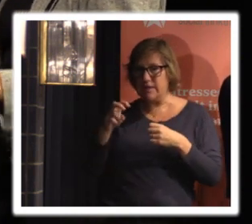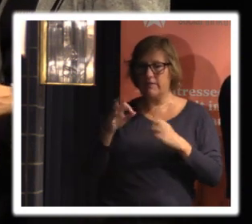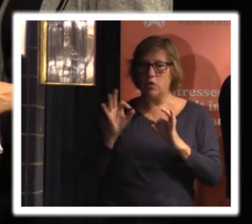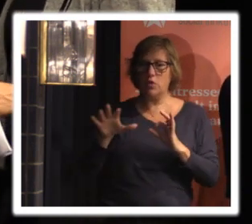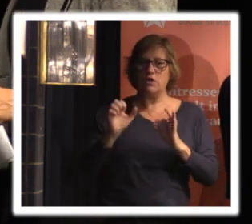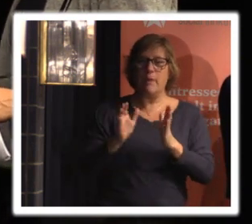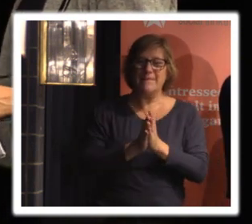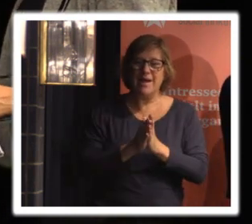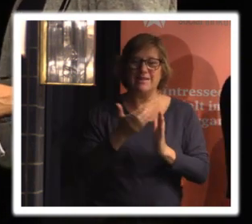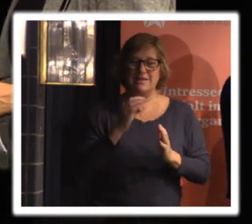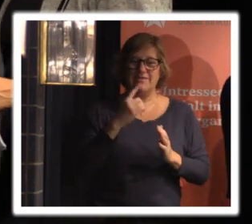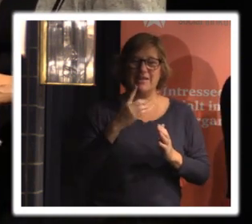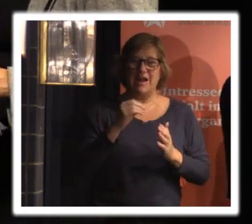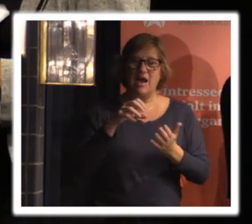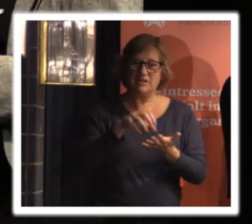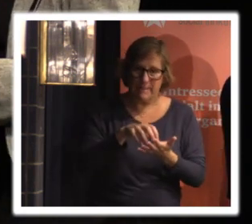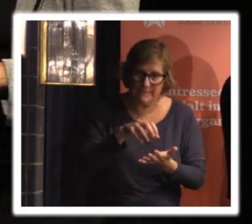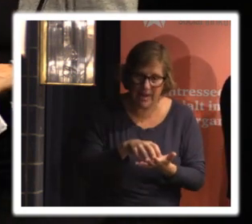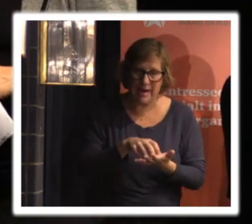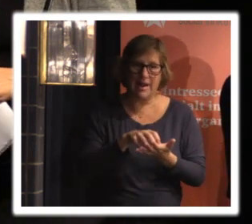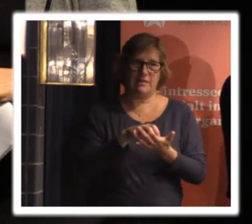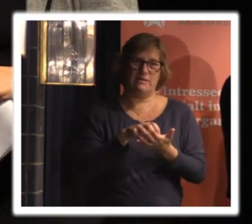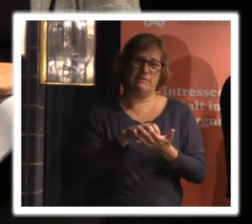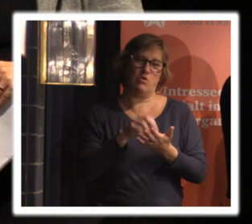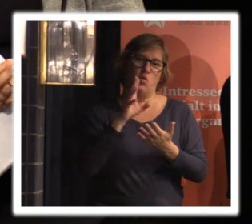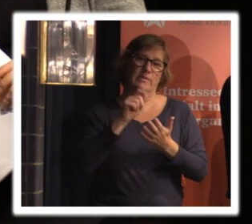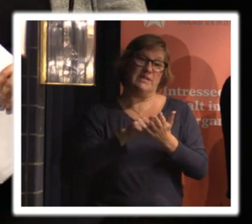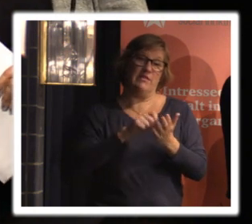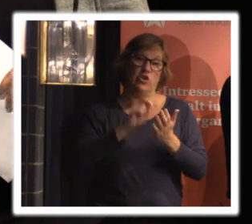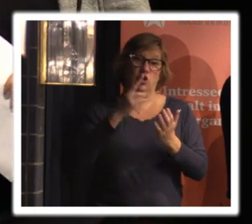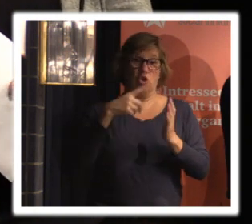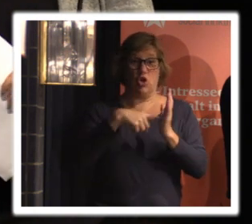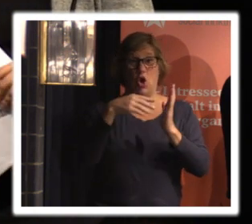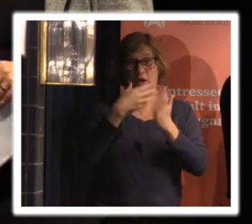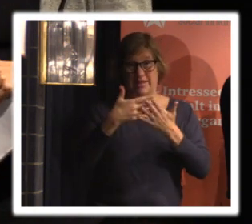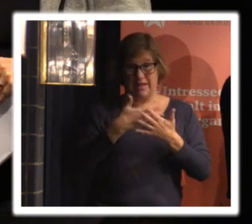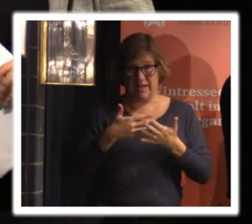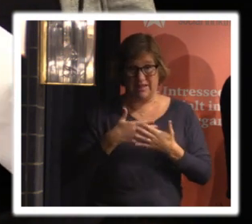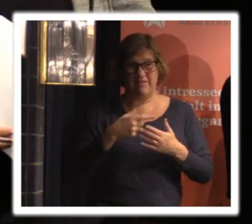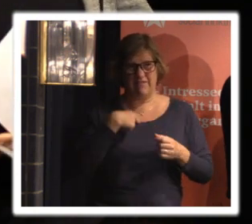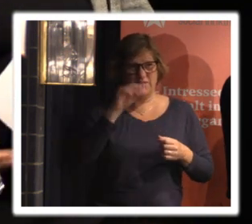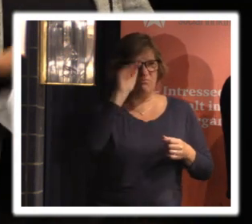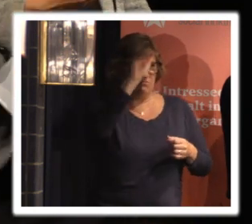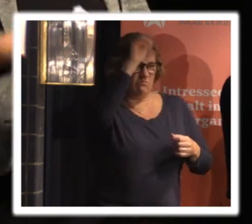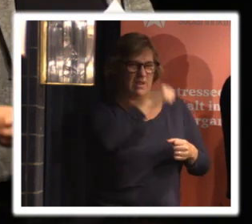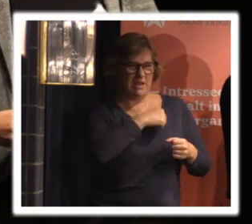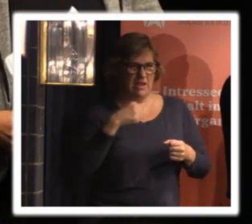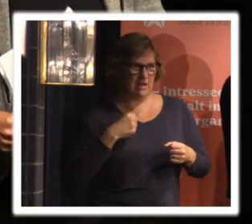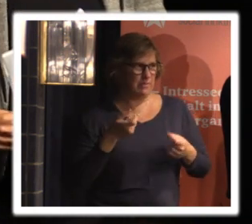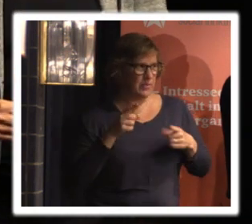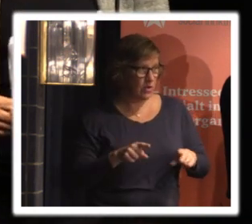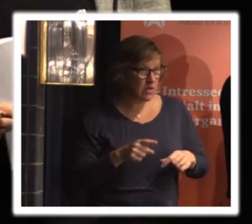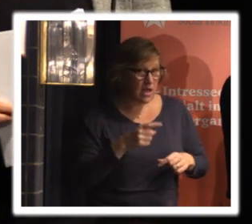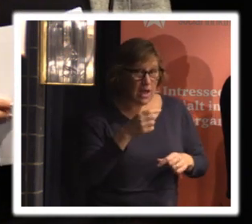samhället och ideella sektorn i beaktande överhuvudtaget när man skriver lagtexter så vi vill skicka till regeringen med en gång Pernilla